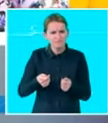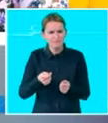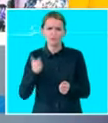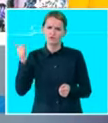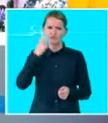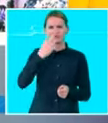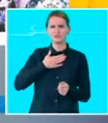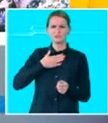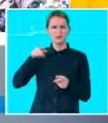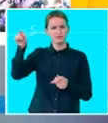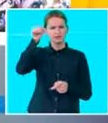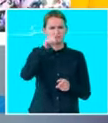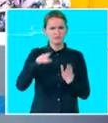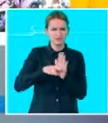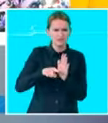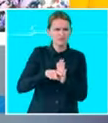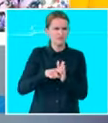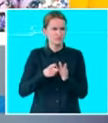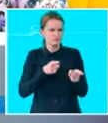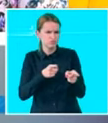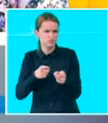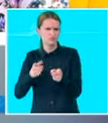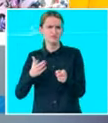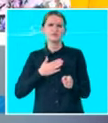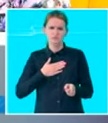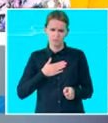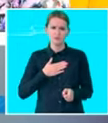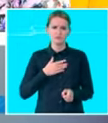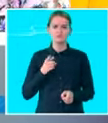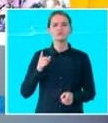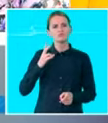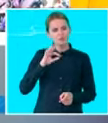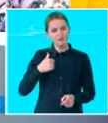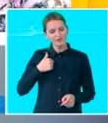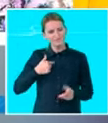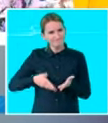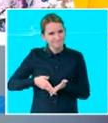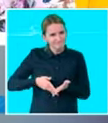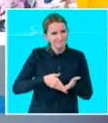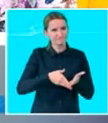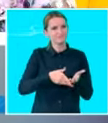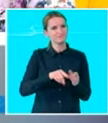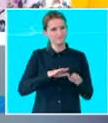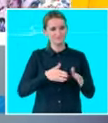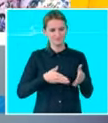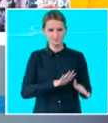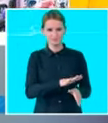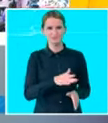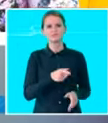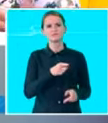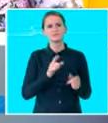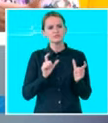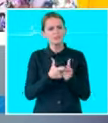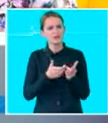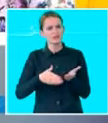избор. Но пък винаги е стоял зад гърба ми. Аз имах реално много малко време да бъда с него, защото аз бях на 16, той като почина. И